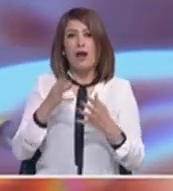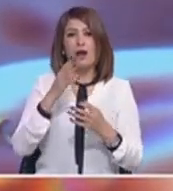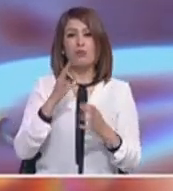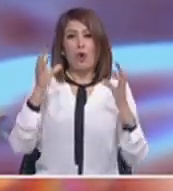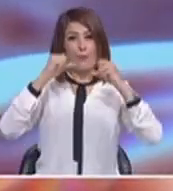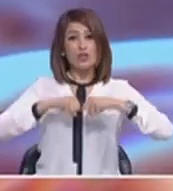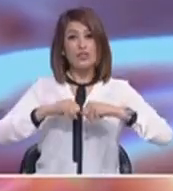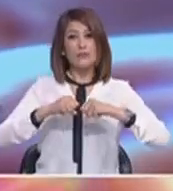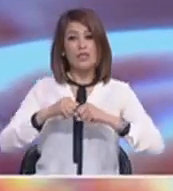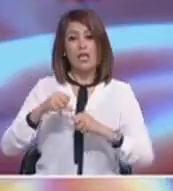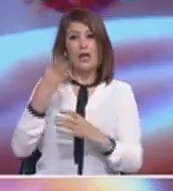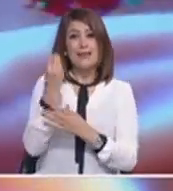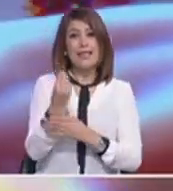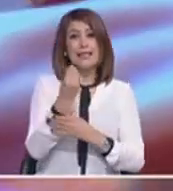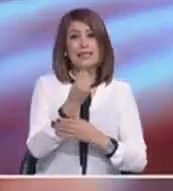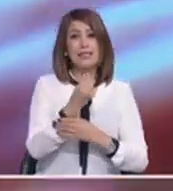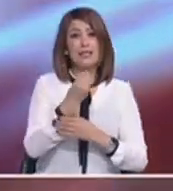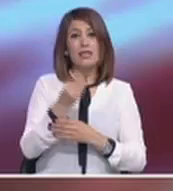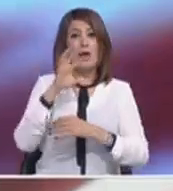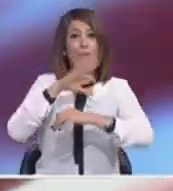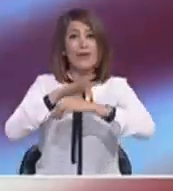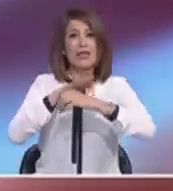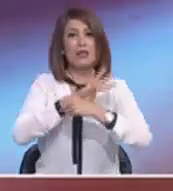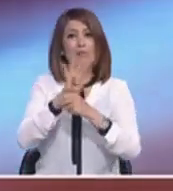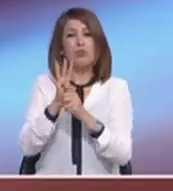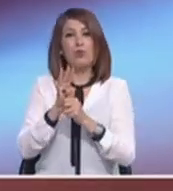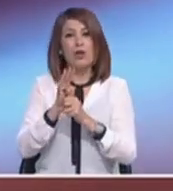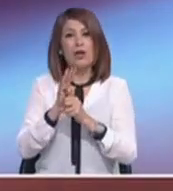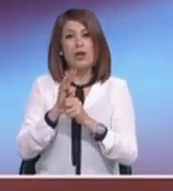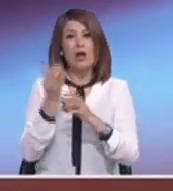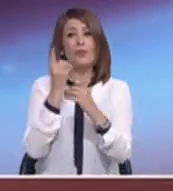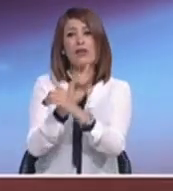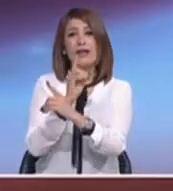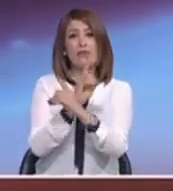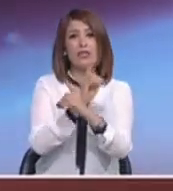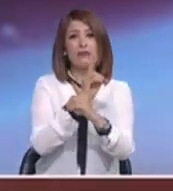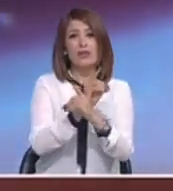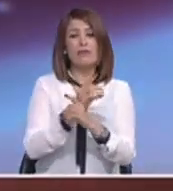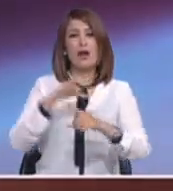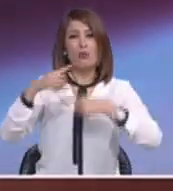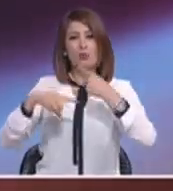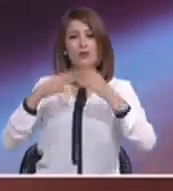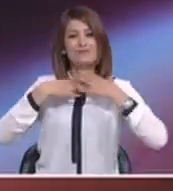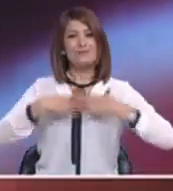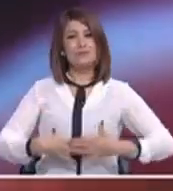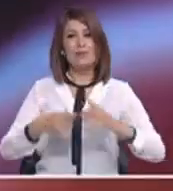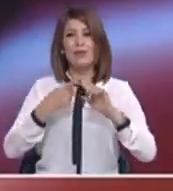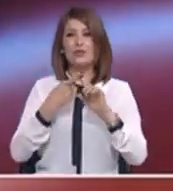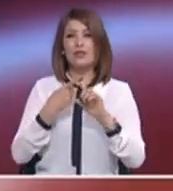يعني كان وبدنا ندافع من من بدنا معنى المهمه يصير